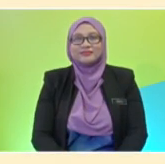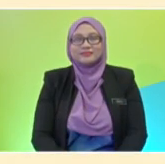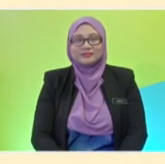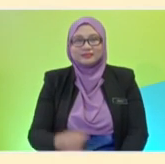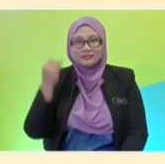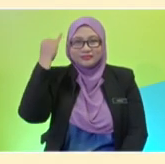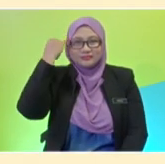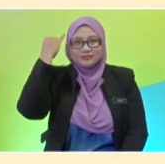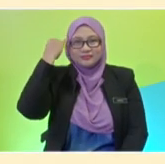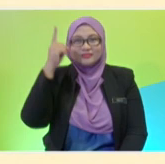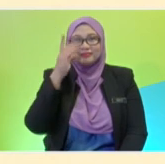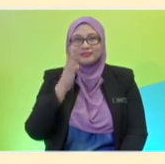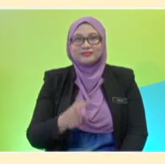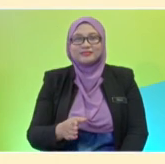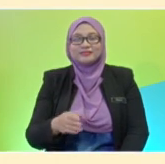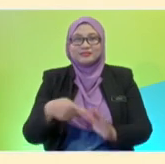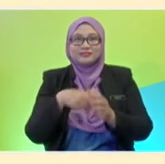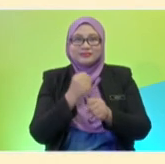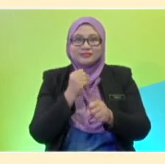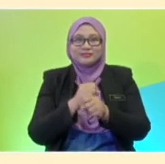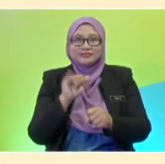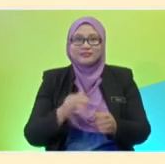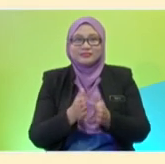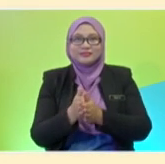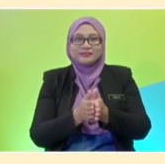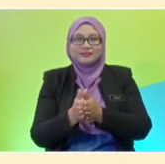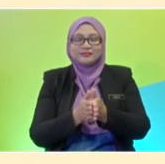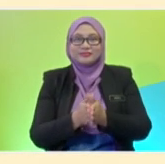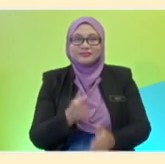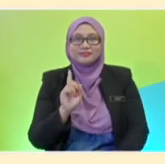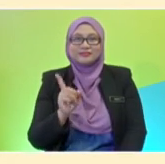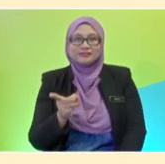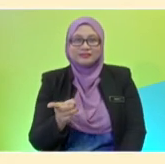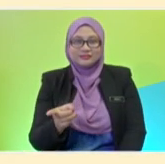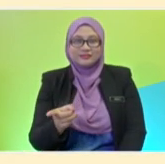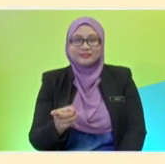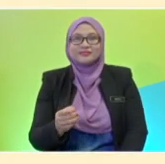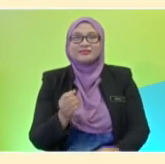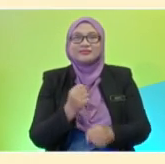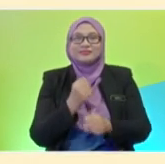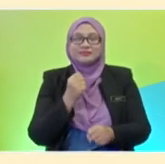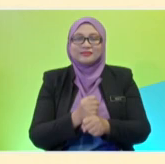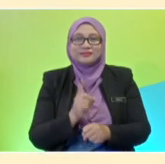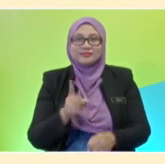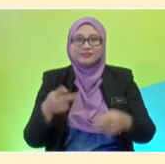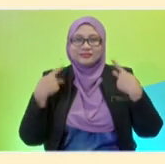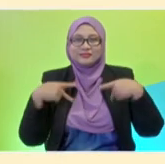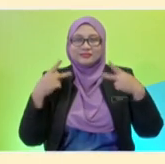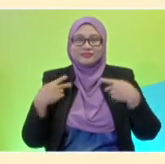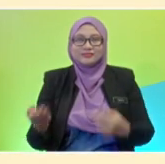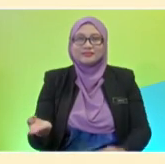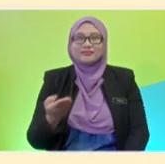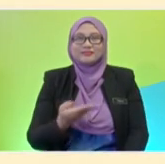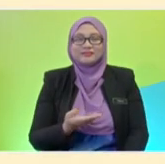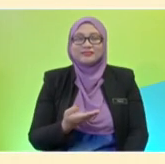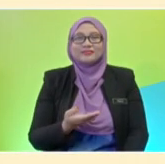Ihsan seorang pekerja yang rajin dia bekerja di sebuah kedai barengan